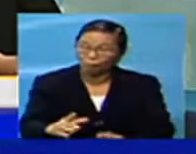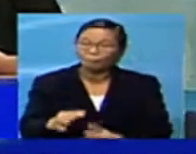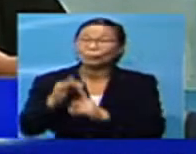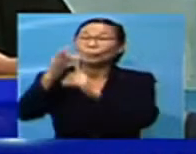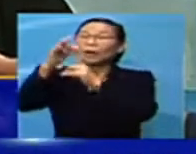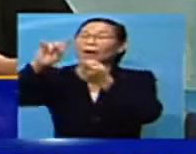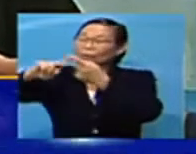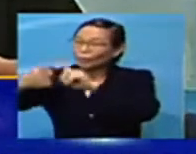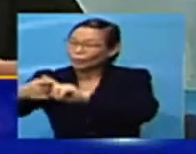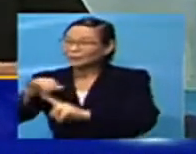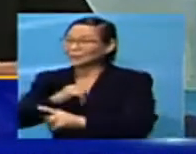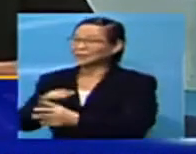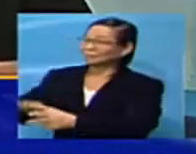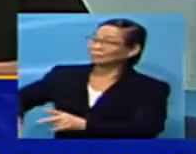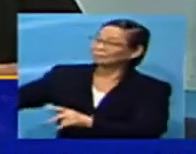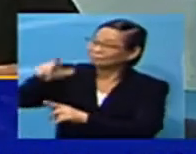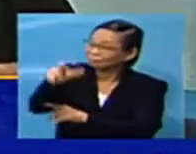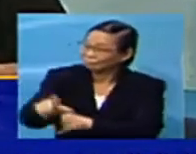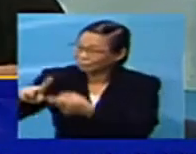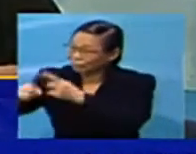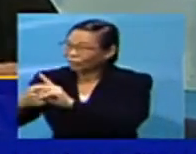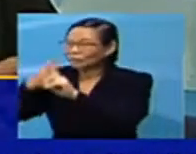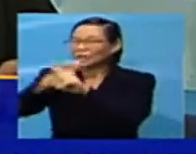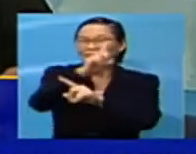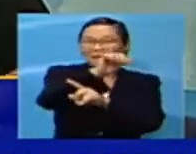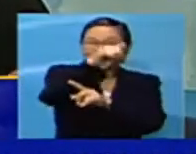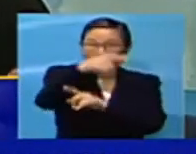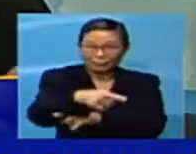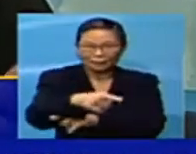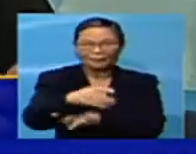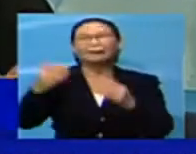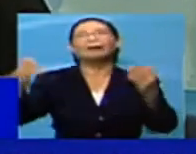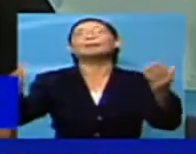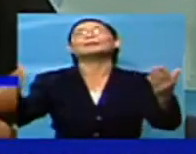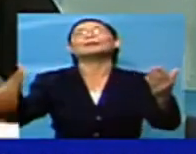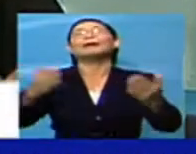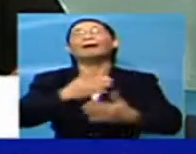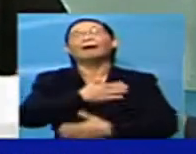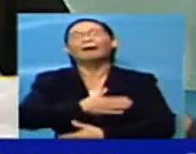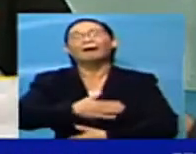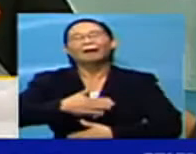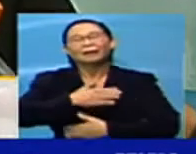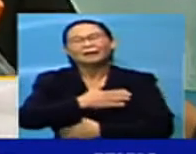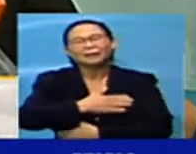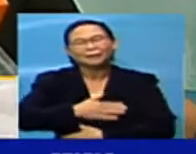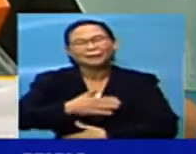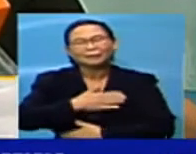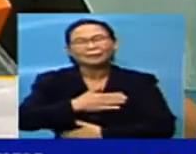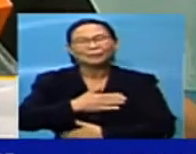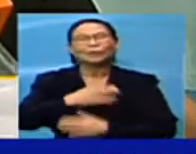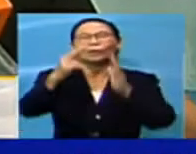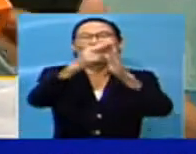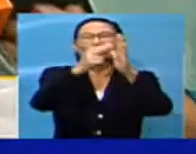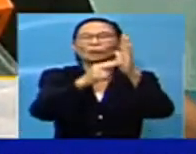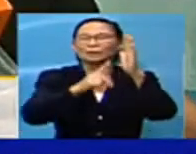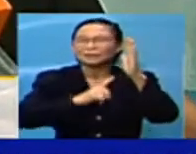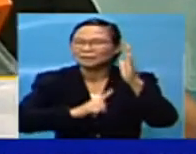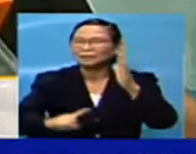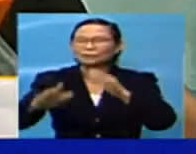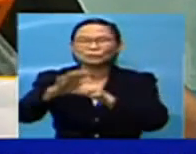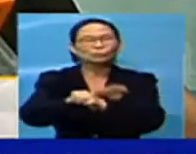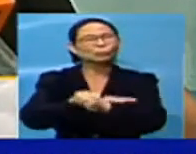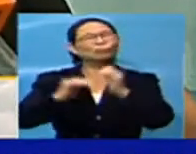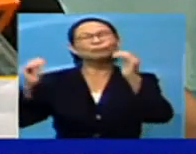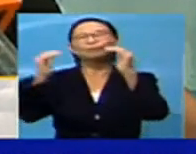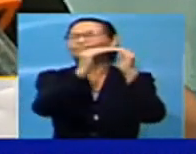daripada rakan-rakan saya daripada parti DAP dan sebagainya, fahamilah, hayatilah sebenarnya undang-undang Islam ini cukup